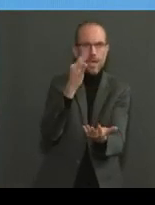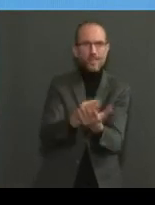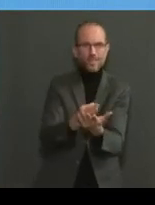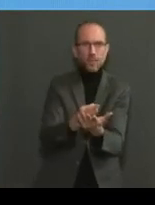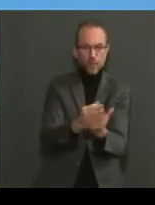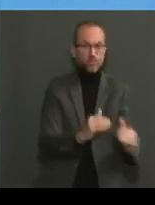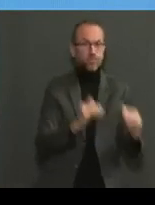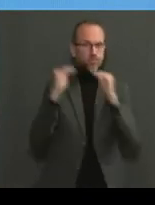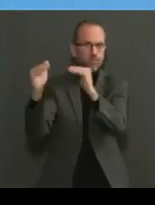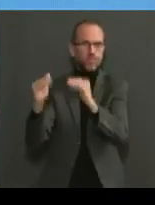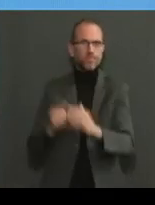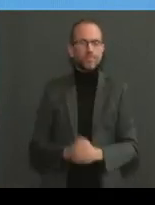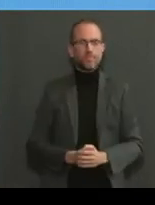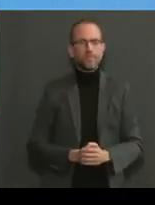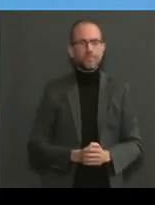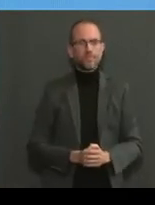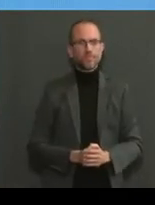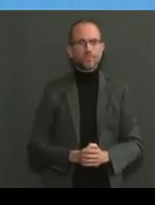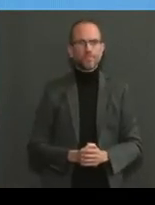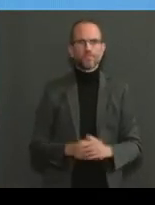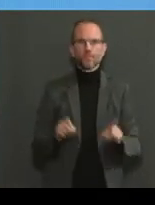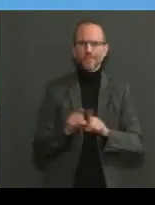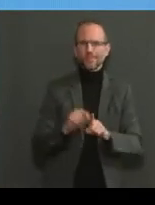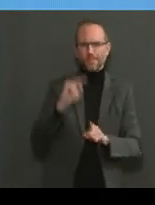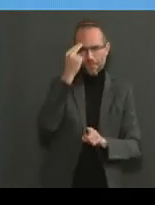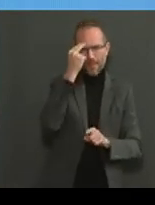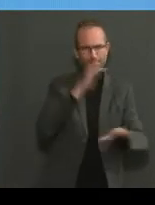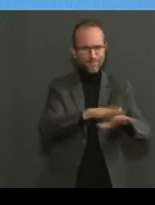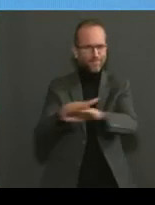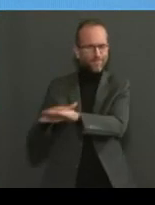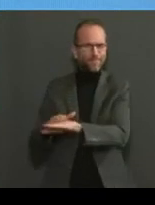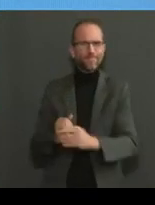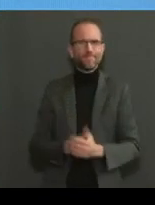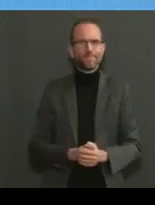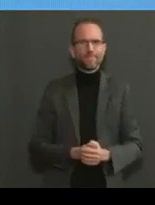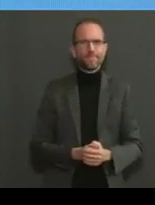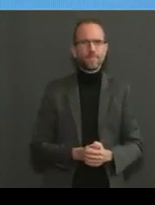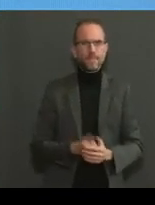J'aimerais aussi vous rappeler un point très important. Si vous recevez un